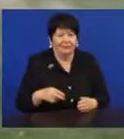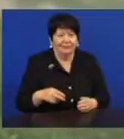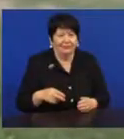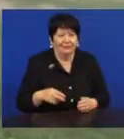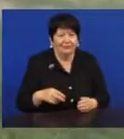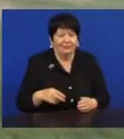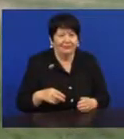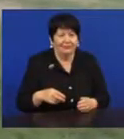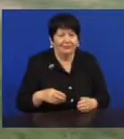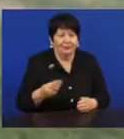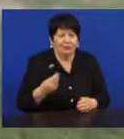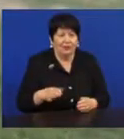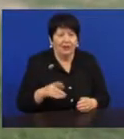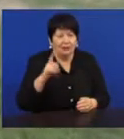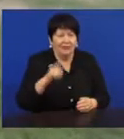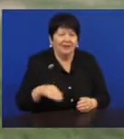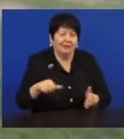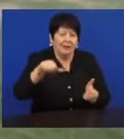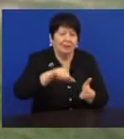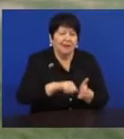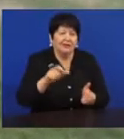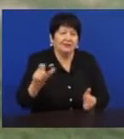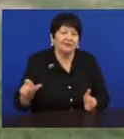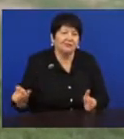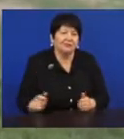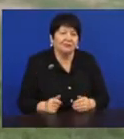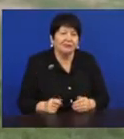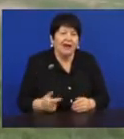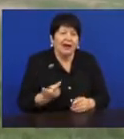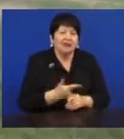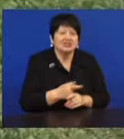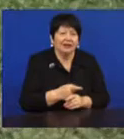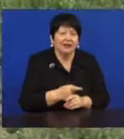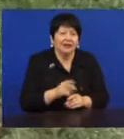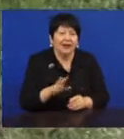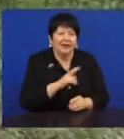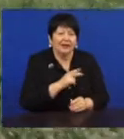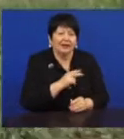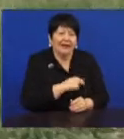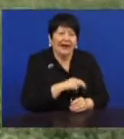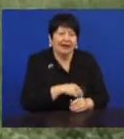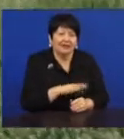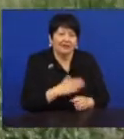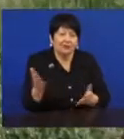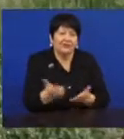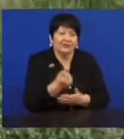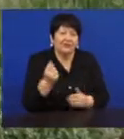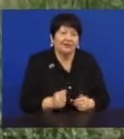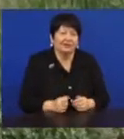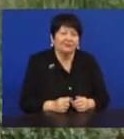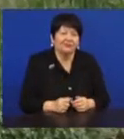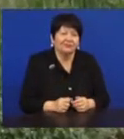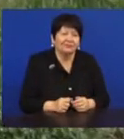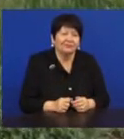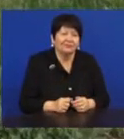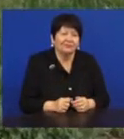generoase, aș spune, și merită de participat. Cei harnici vor câștiga,